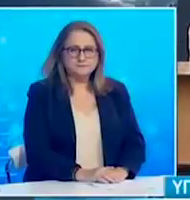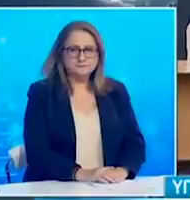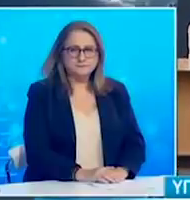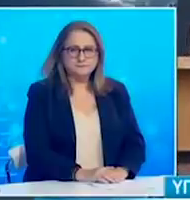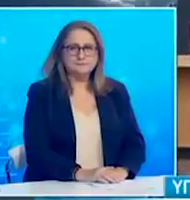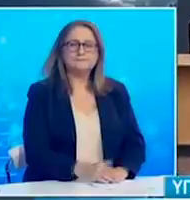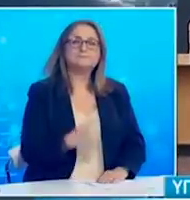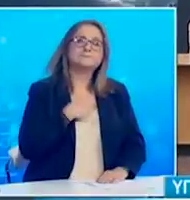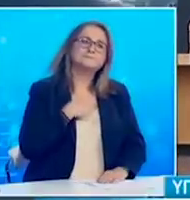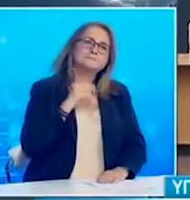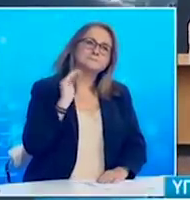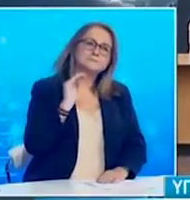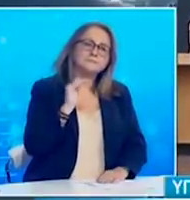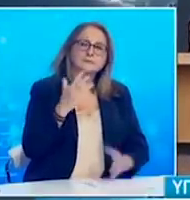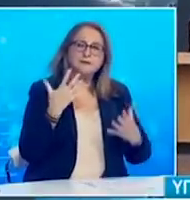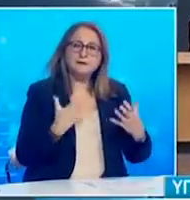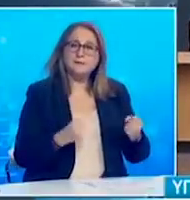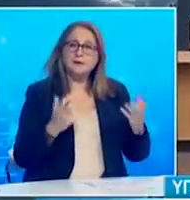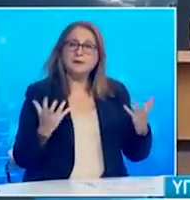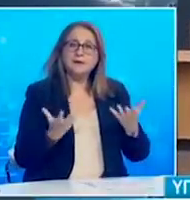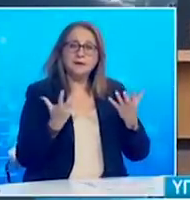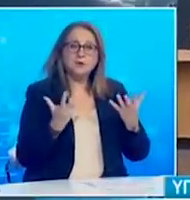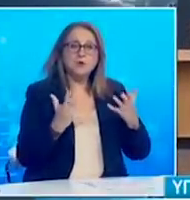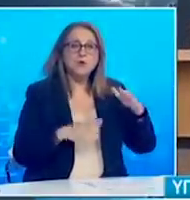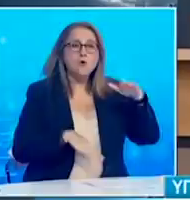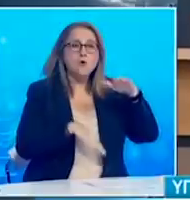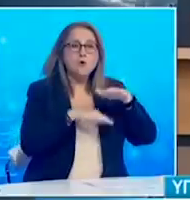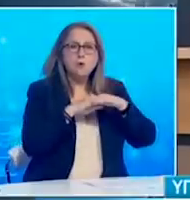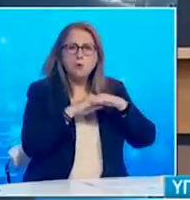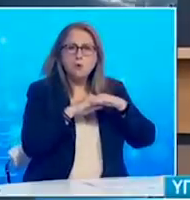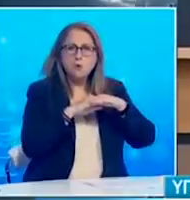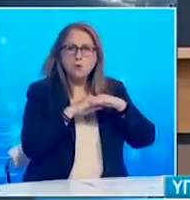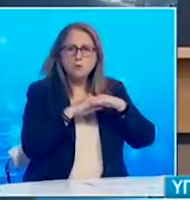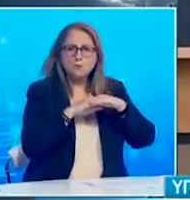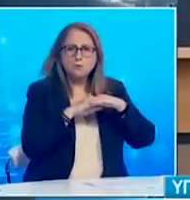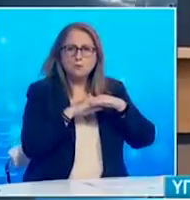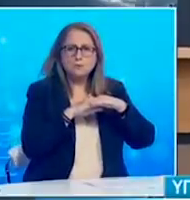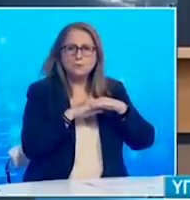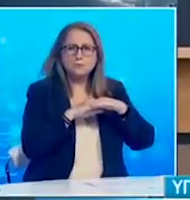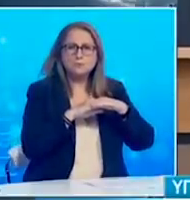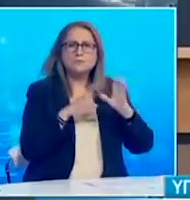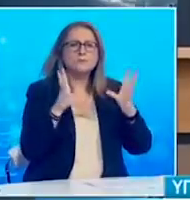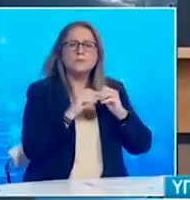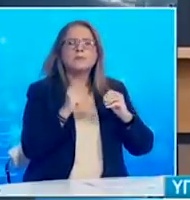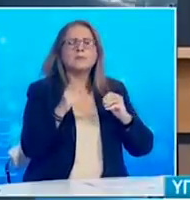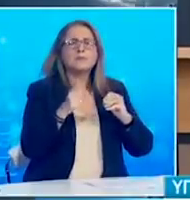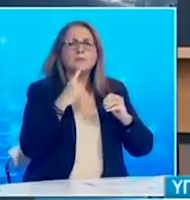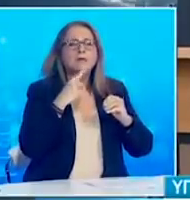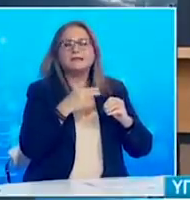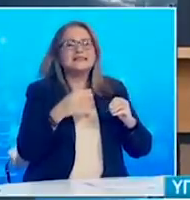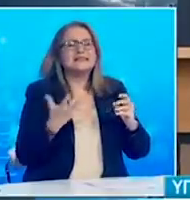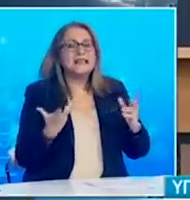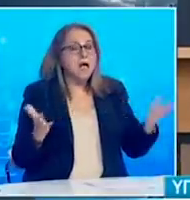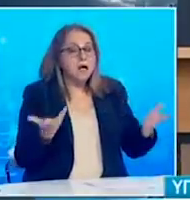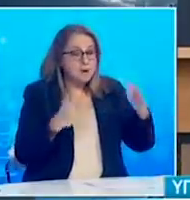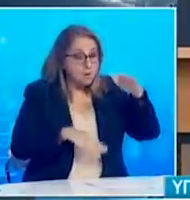Ήθελα να ρωτήσω αν υπάρχει κάποιο κρίσιμο όριο και από τι μπορεί αυτό να αποτελείται, για να περάσουμε σε ένα Plan B που